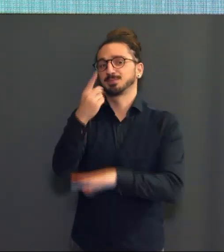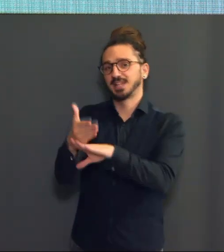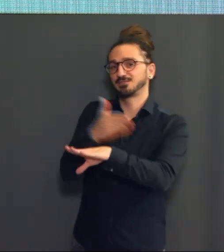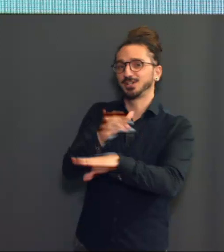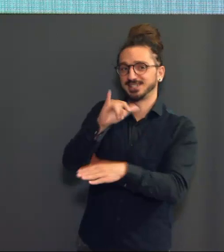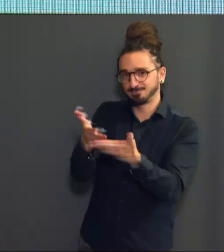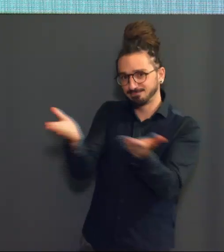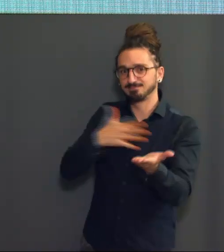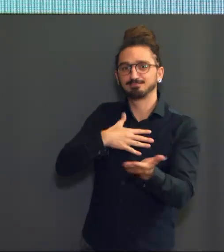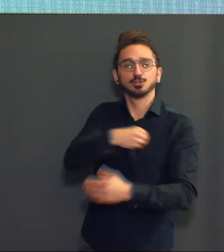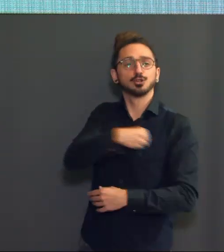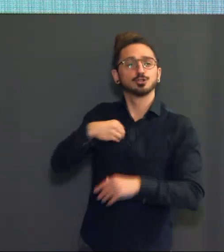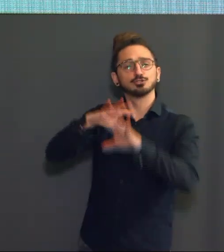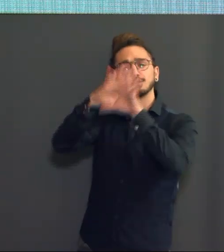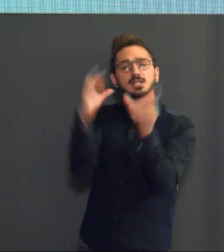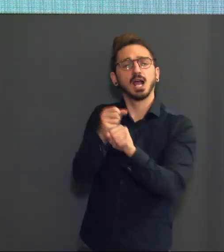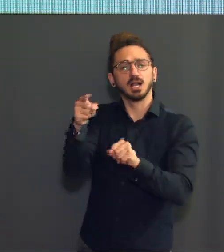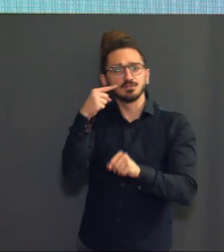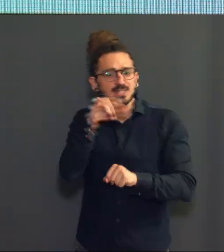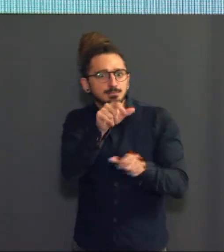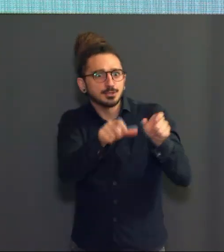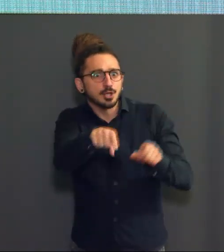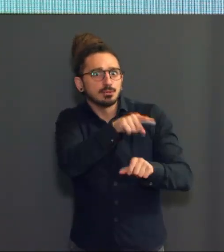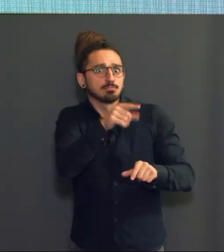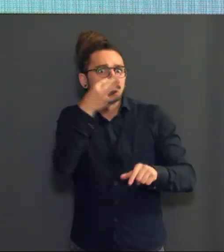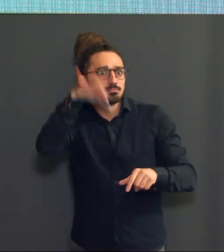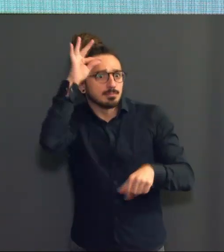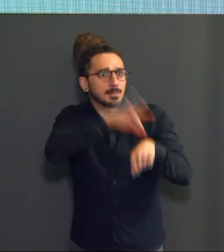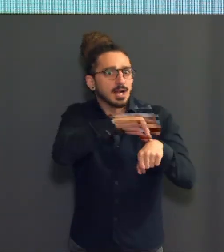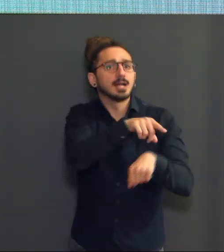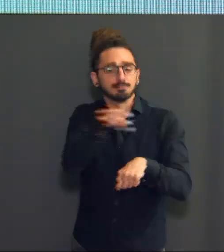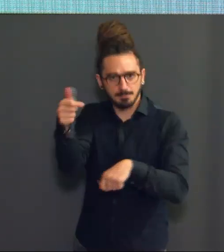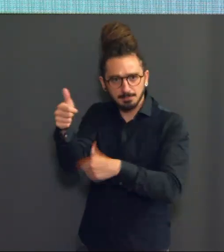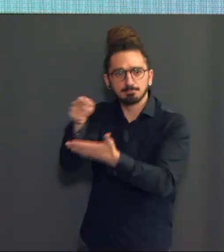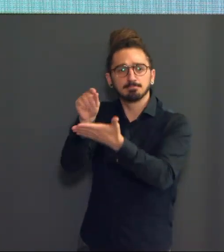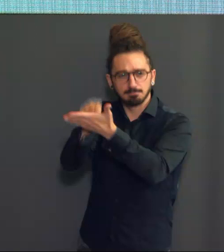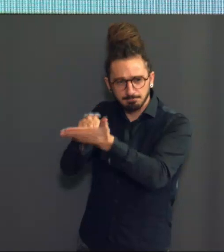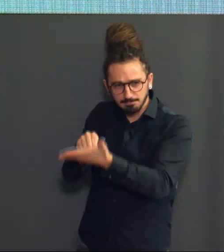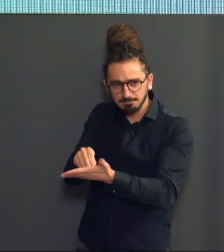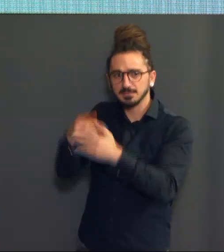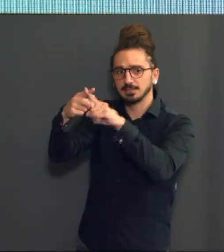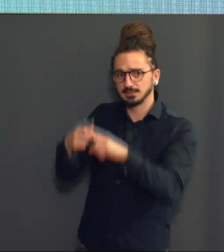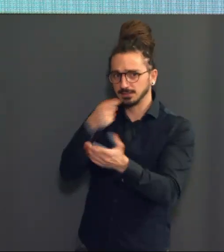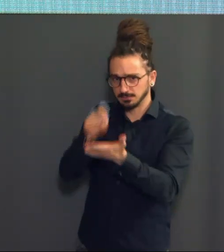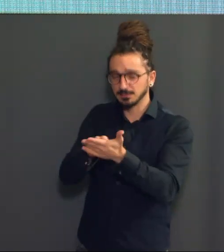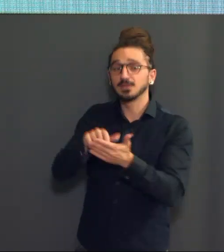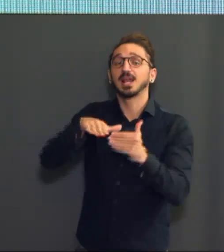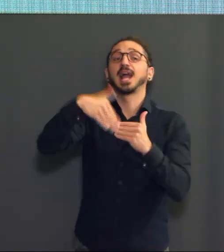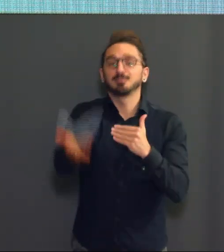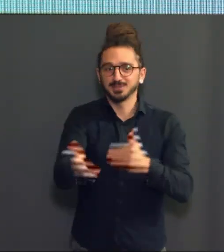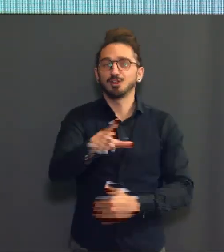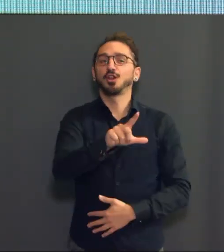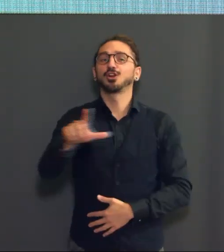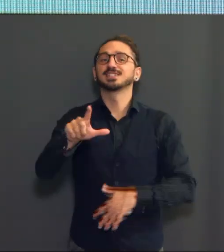dès le lundi 19 avril, aux citoyens désireux de s'inscrire sur une liste de